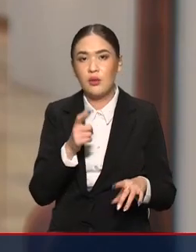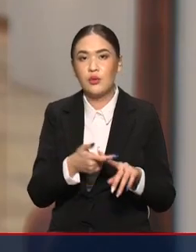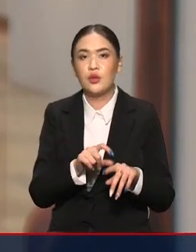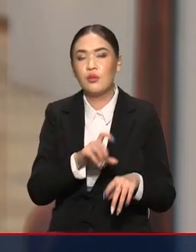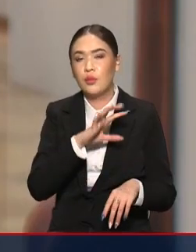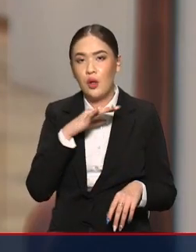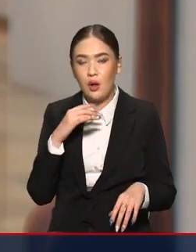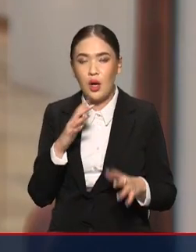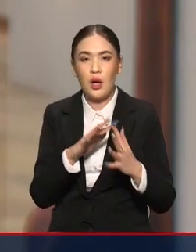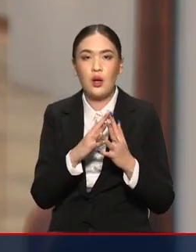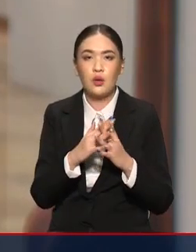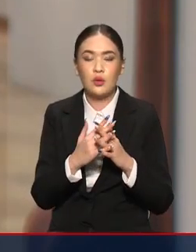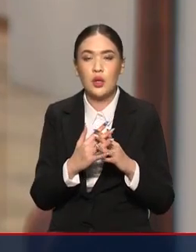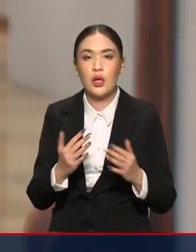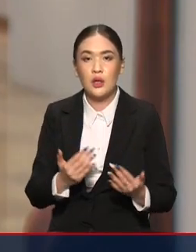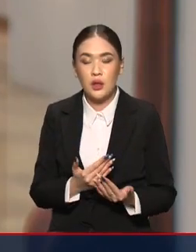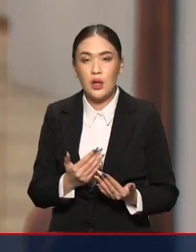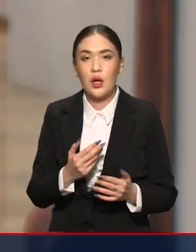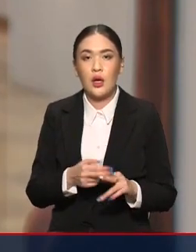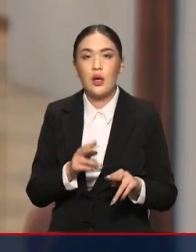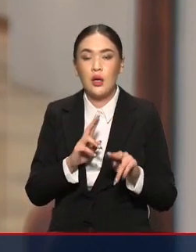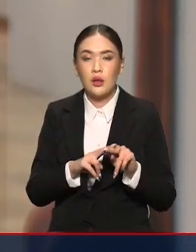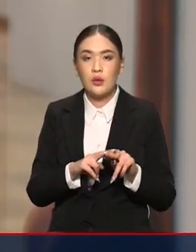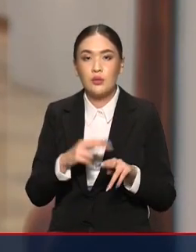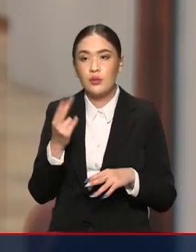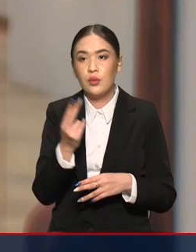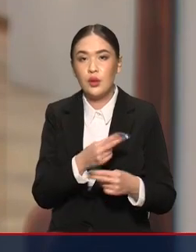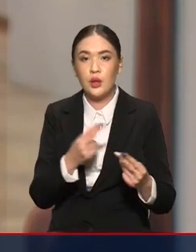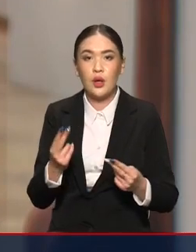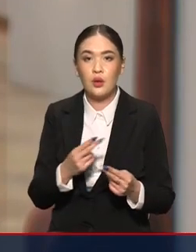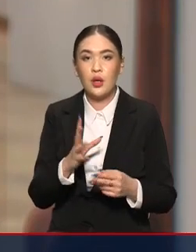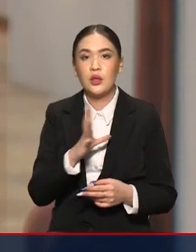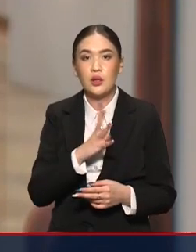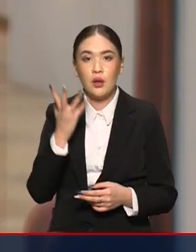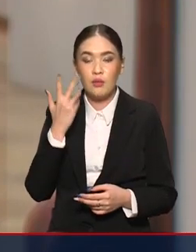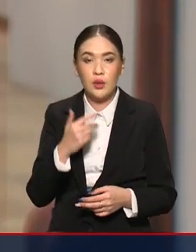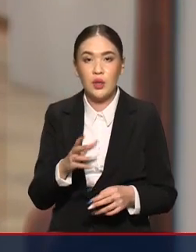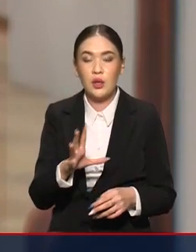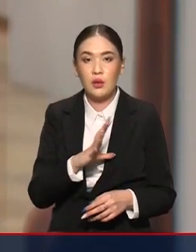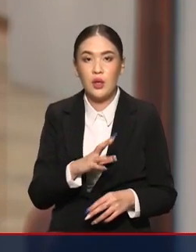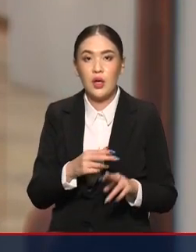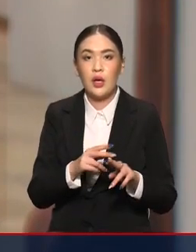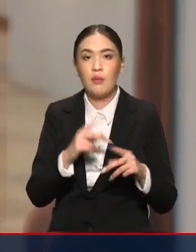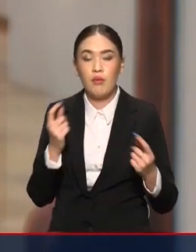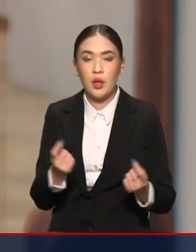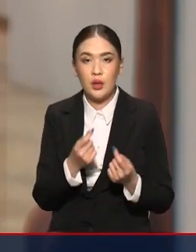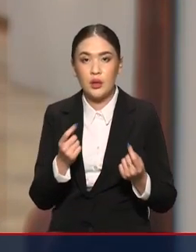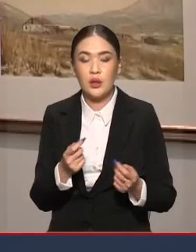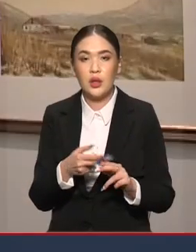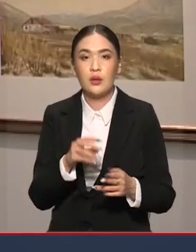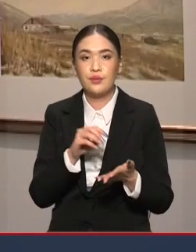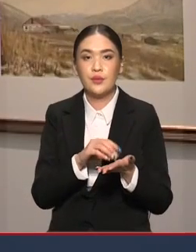ауылда адамдары деп. Ал енді майлы бояу салған кезде уже шамалы адамдарды азайтып, сөйтіп салды. Сол есімде